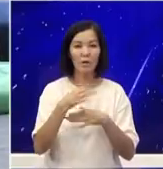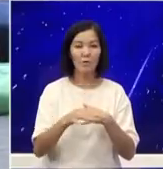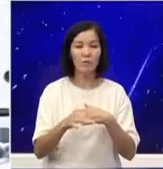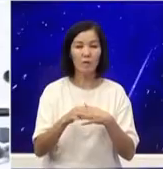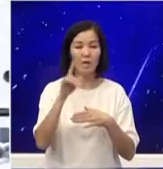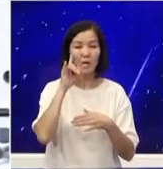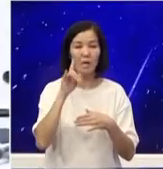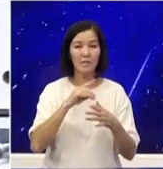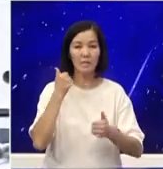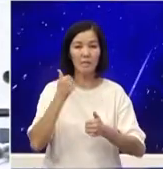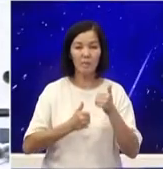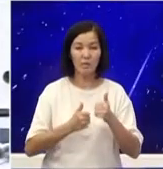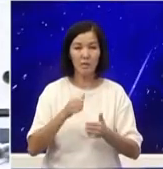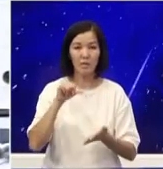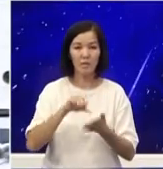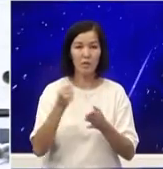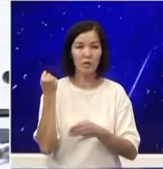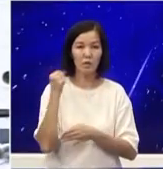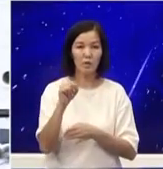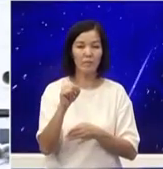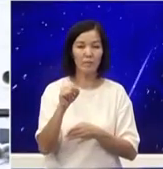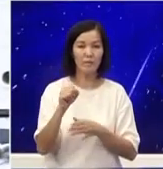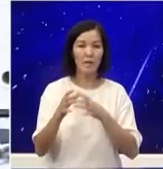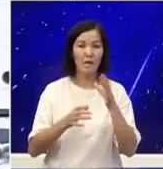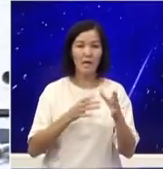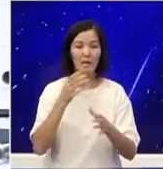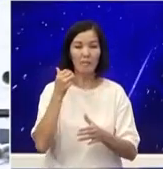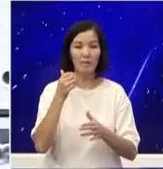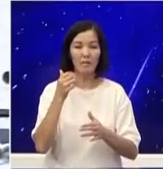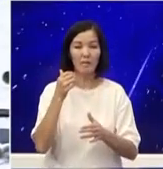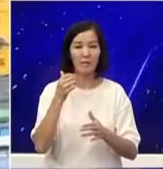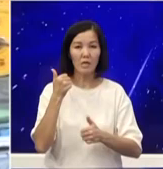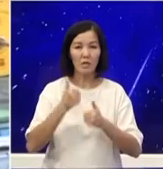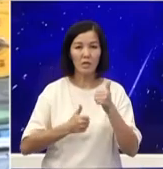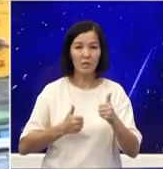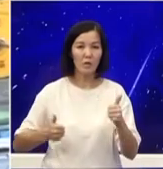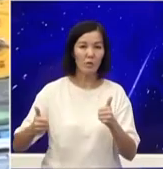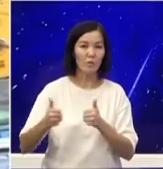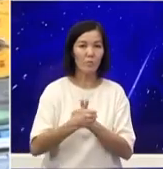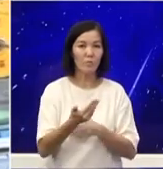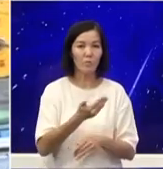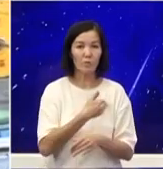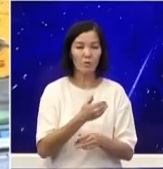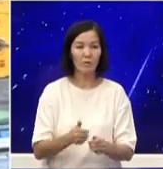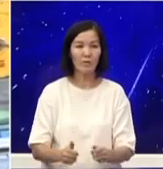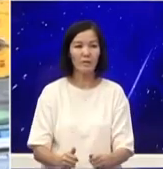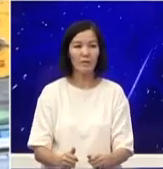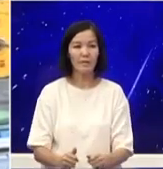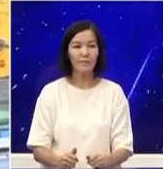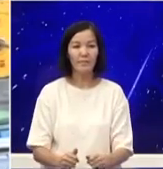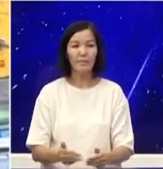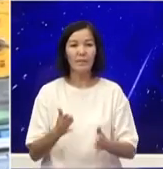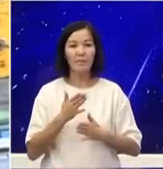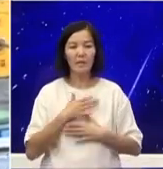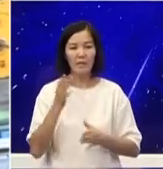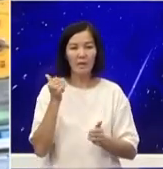Қазақстан біріншілігінде де жеңімпаз атанып, әлемдік додада топ жаруды көздеп отыр. Но сейчас результат в пределах. Мен әр